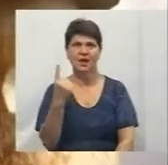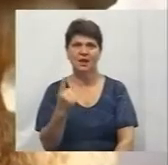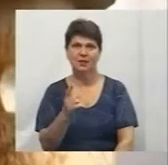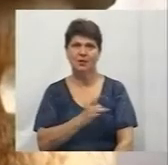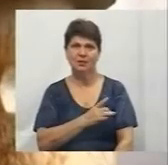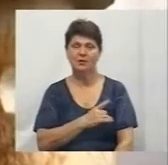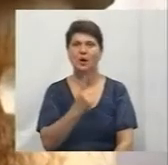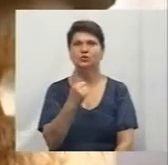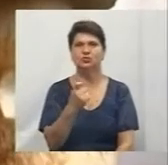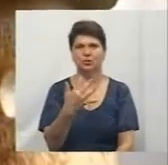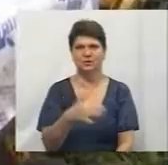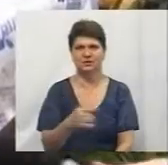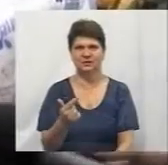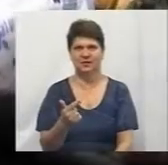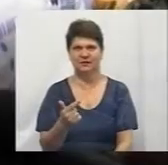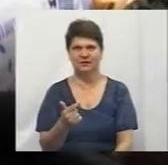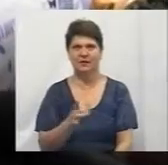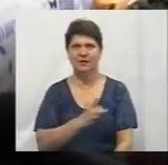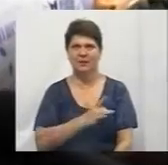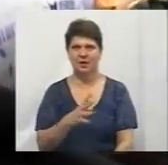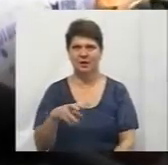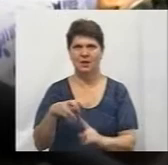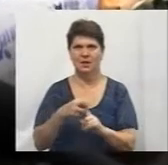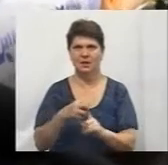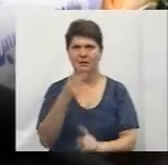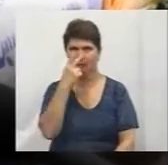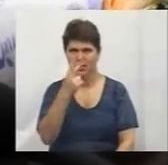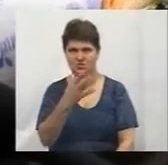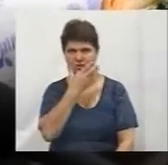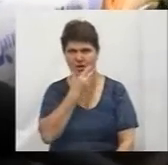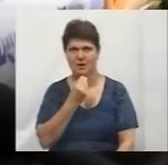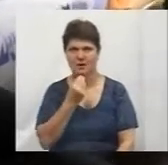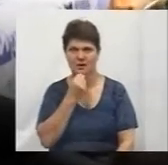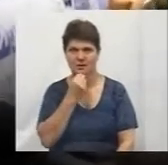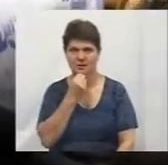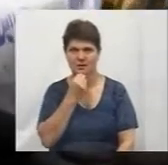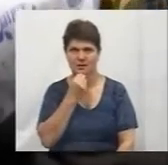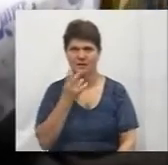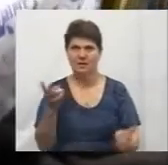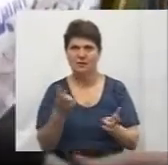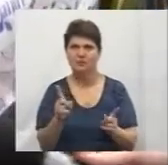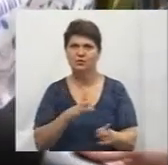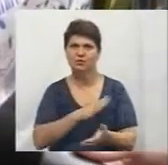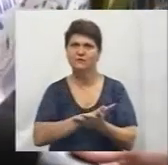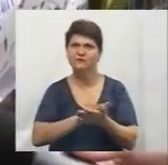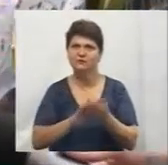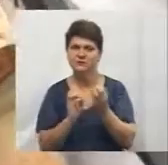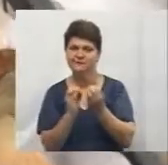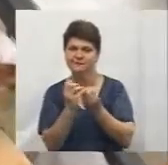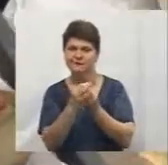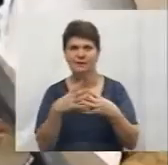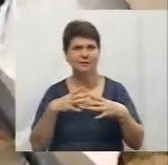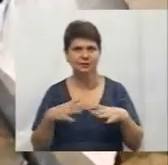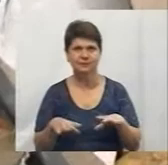просить 150 гривень. Білий гриб, бачите, який він гарний. Надо був, щоб чистий, непоїдений.